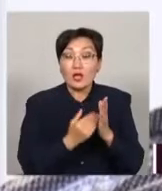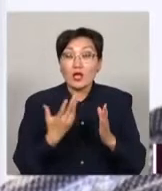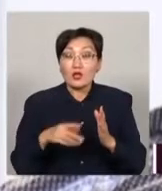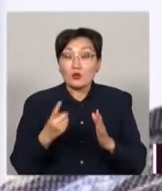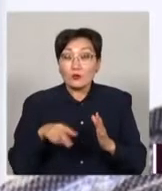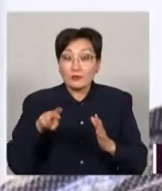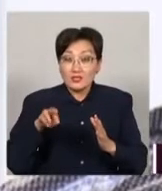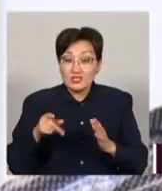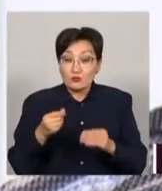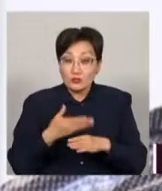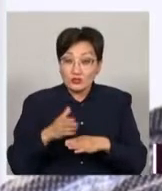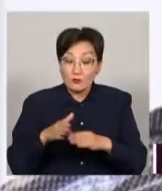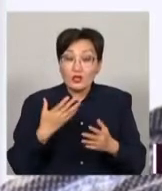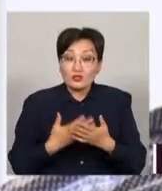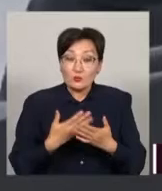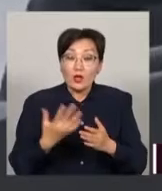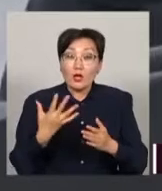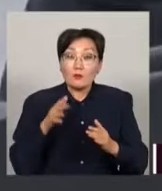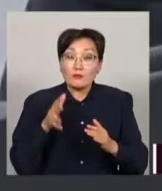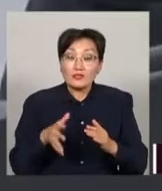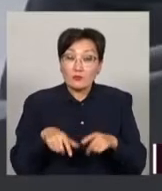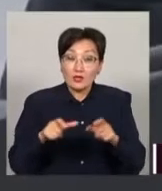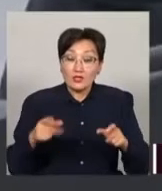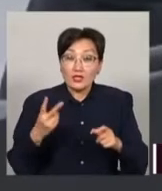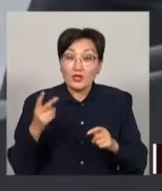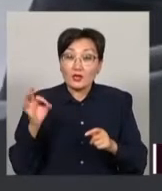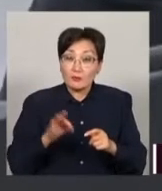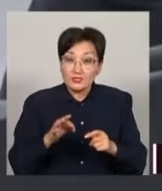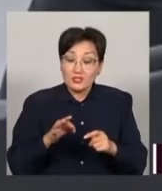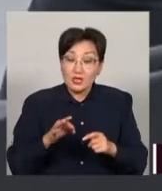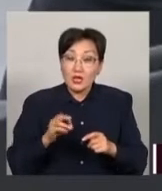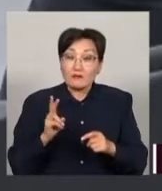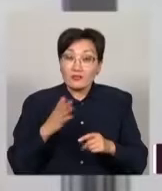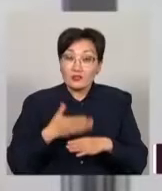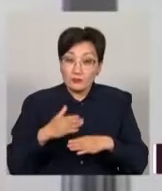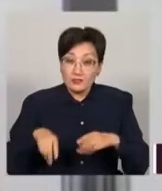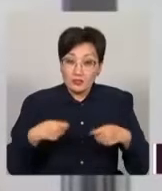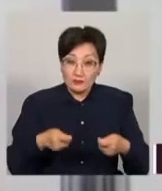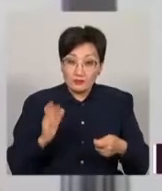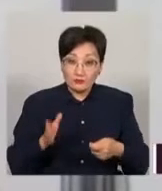теңге бөлінген. Осы ақшаға шамамен 5000 адамға 2%-тік ипотека беріледі.